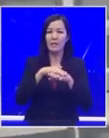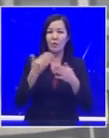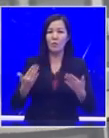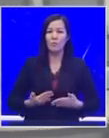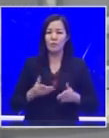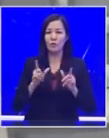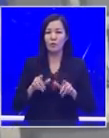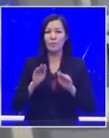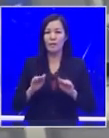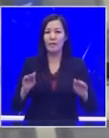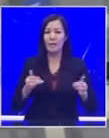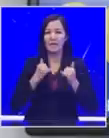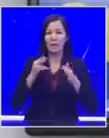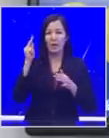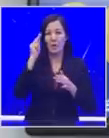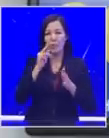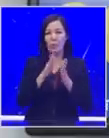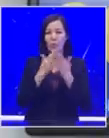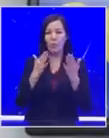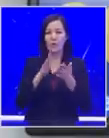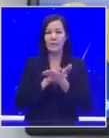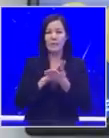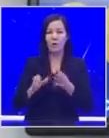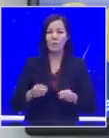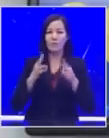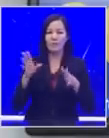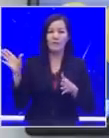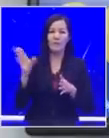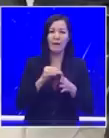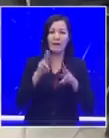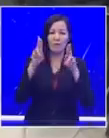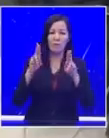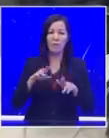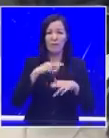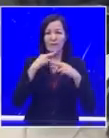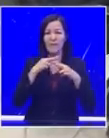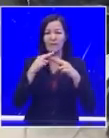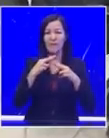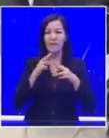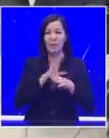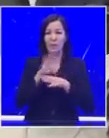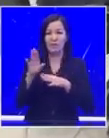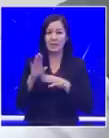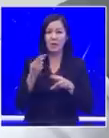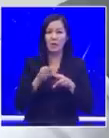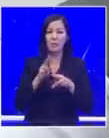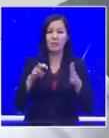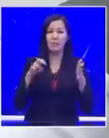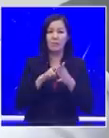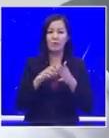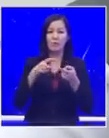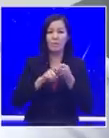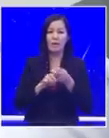сүретін оқушыларға арналған оқу материалдары санитарлық қауіпсіздіктің барлық нормаларын сақтай отырып жеткізіледі.